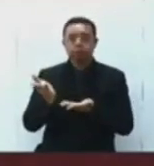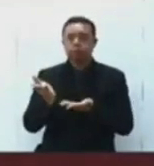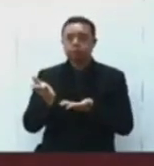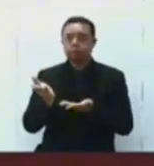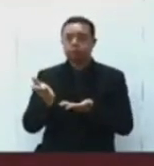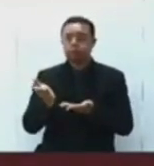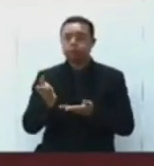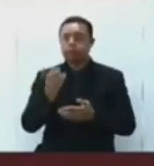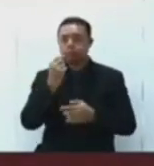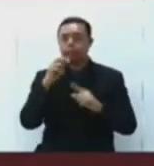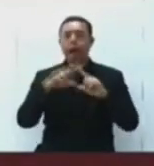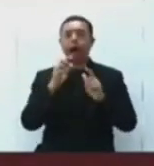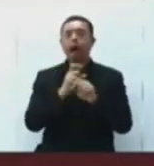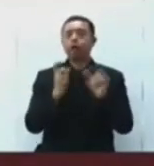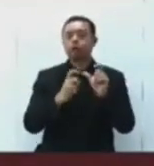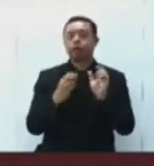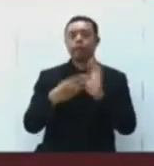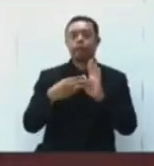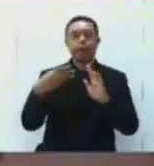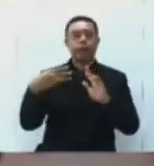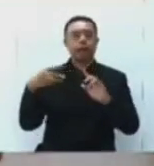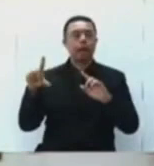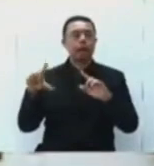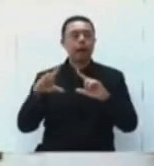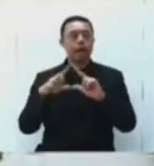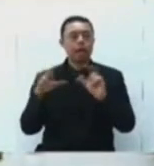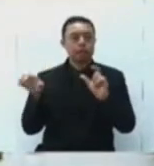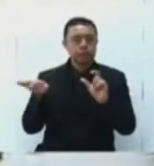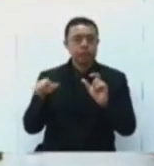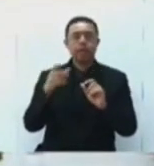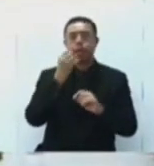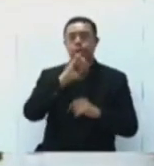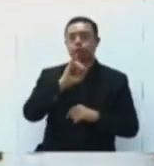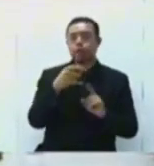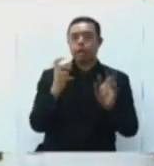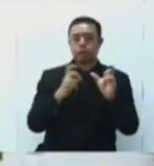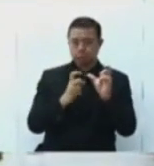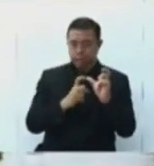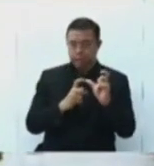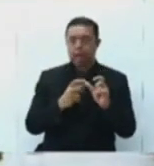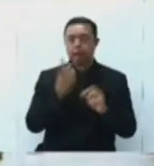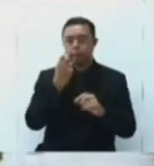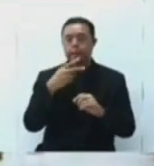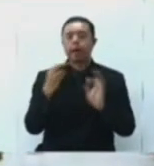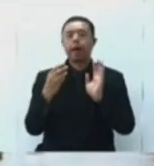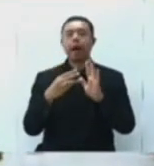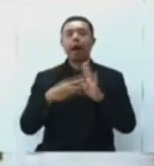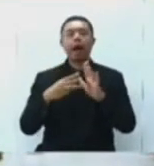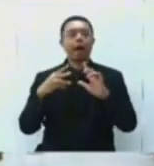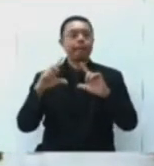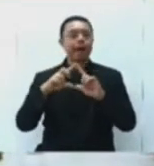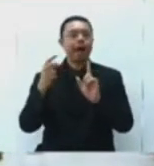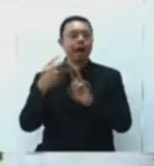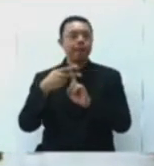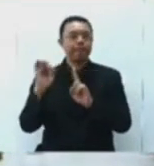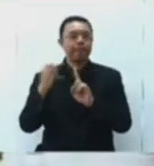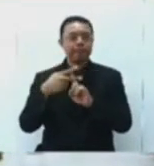persilakan Mas Agus melas masant sudjat Mas